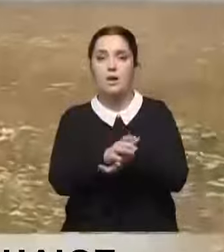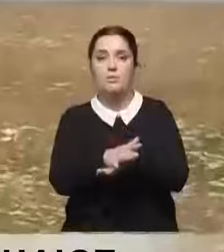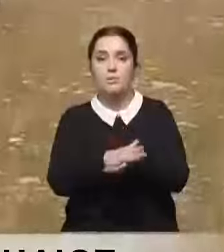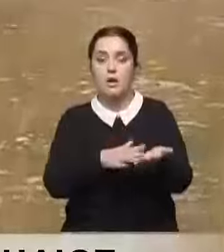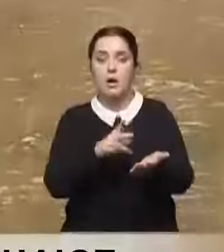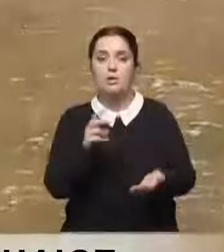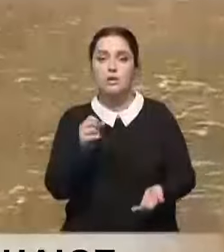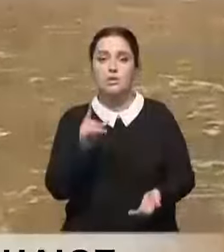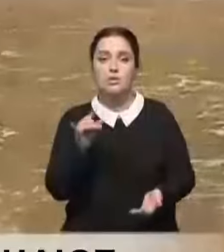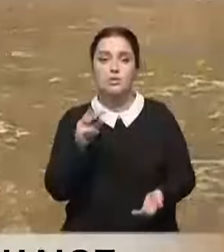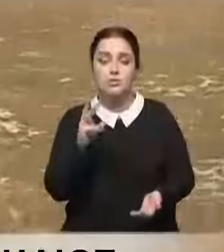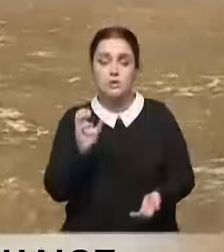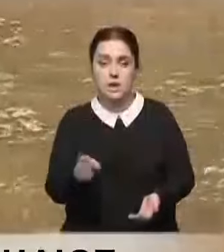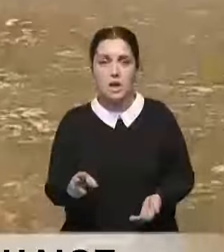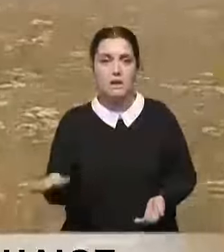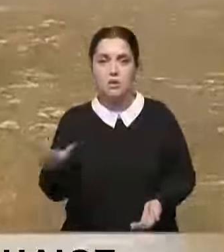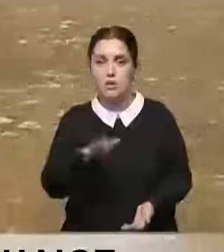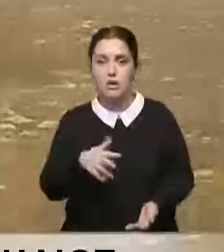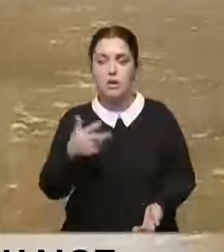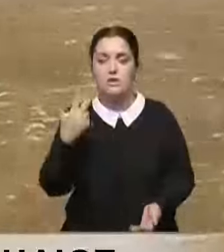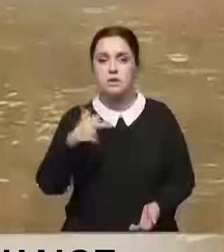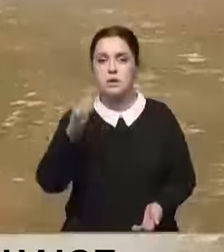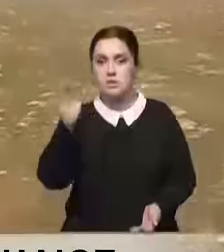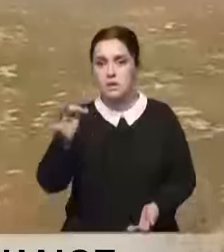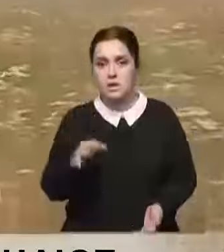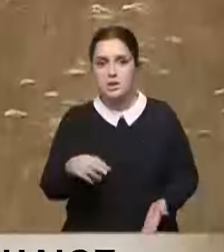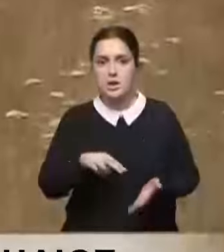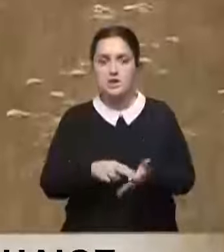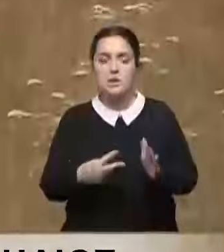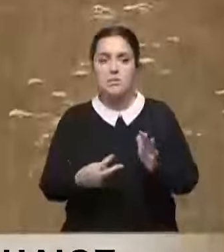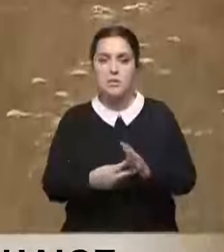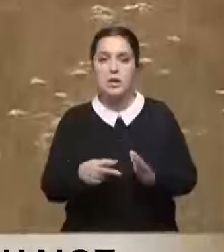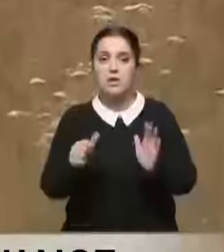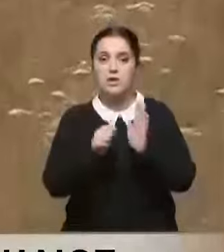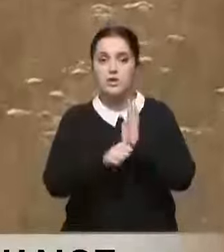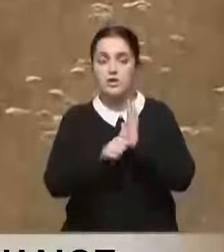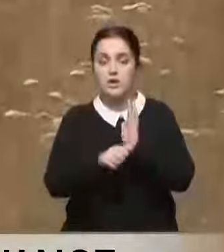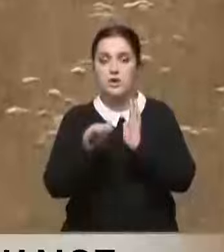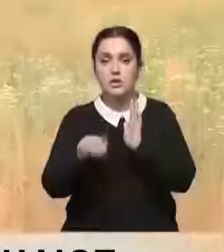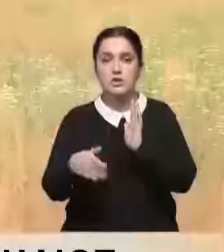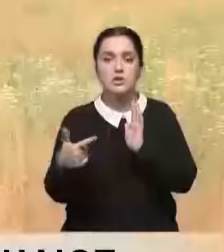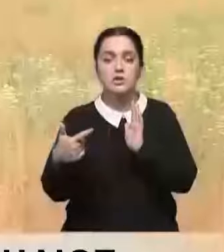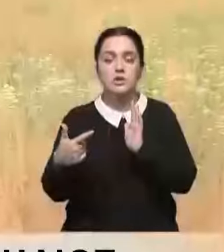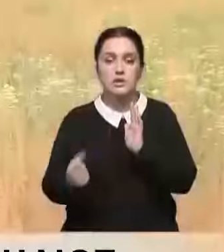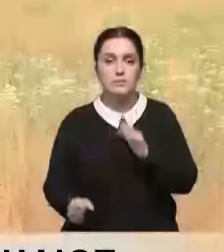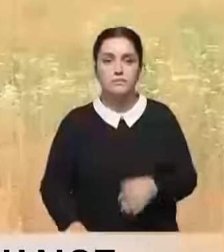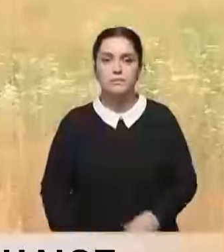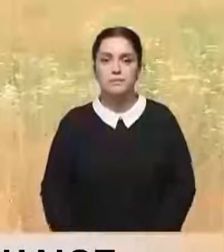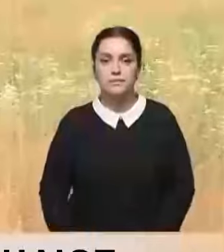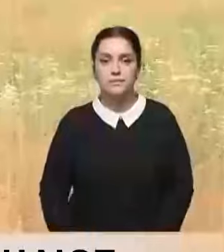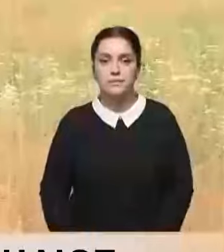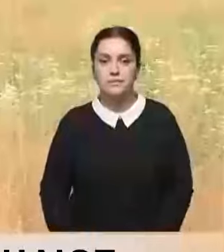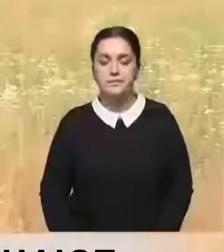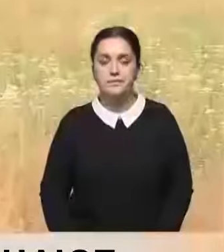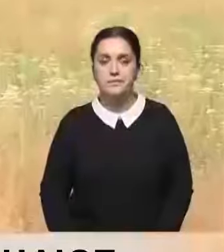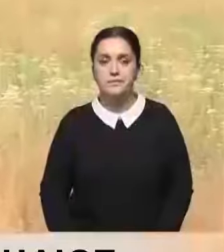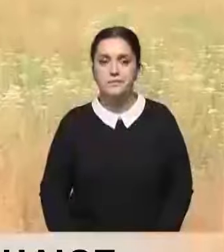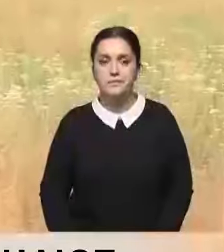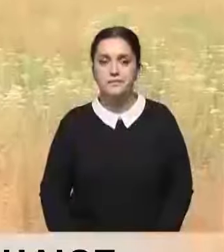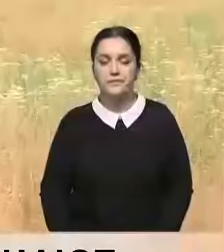Наурзумском районе пока обработали только третью часть от запланированной площади – 60 тысяч гектаров. По заселенности кубышками